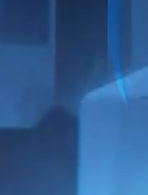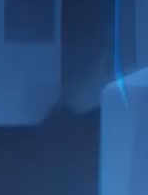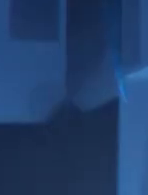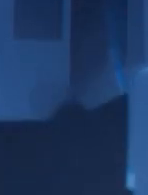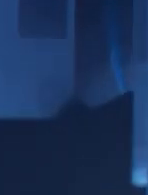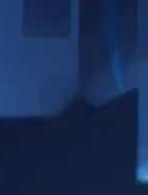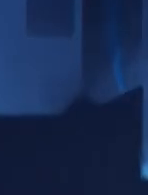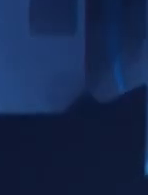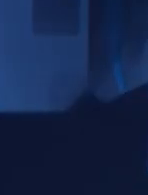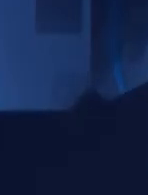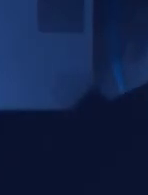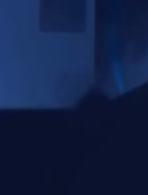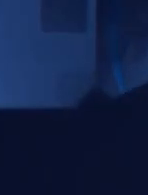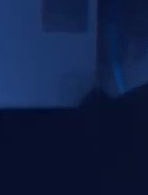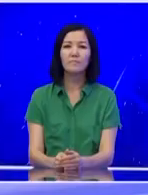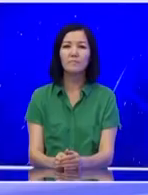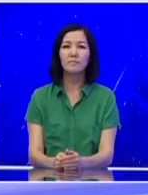арнасы, Талдықорған.